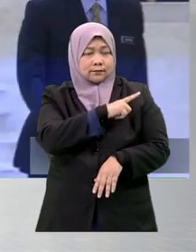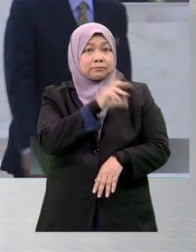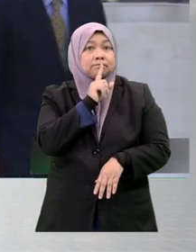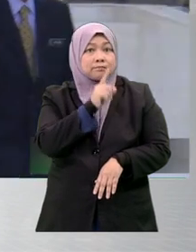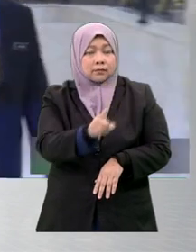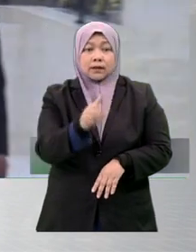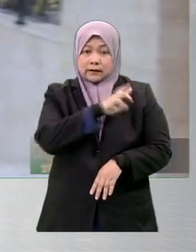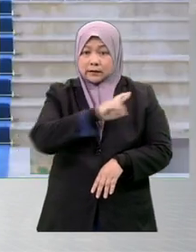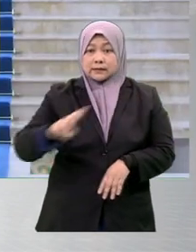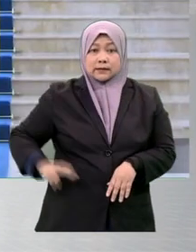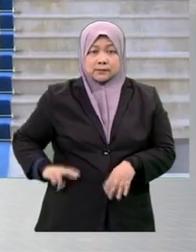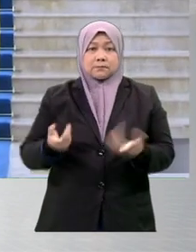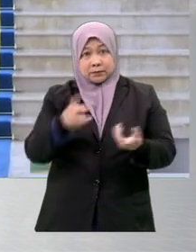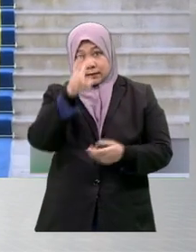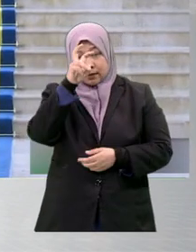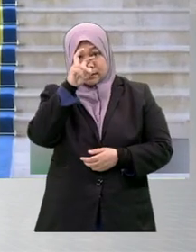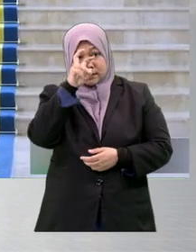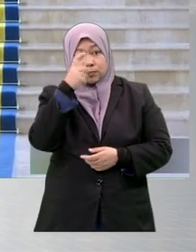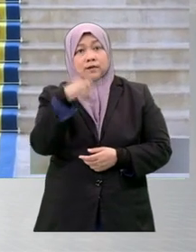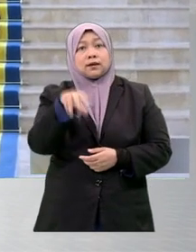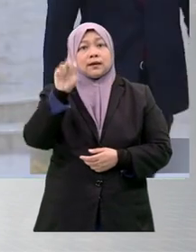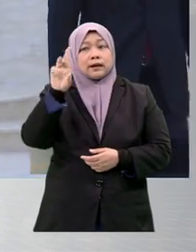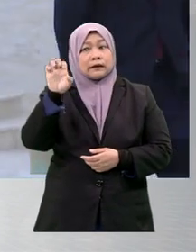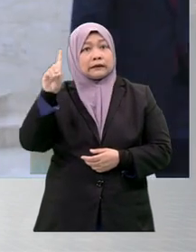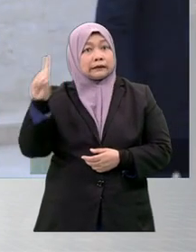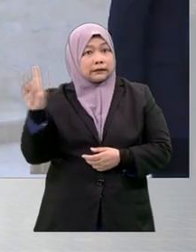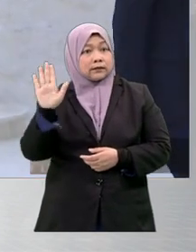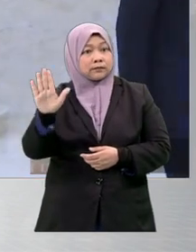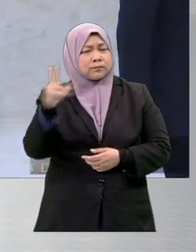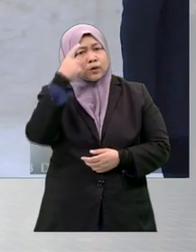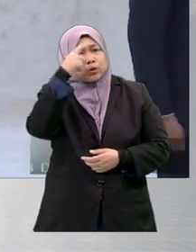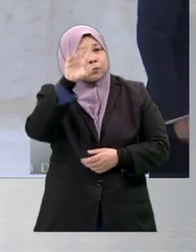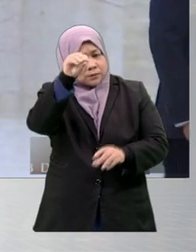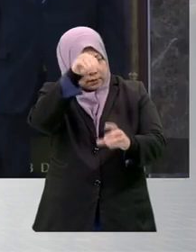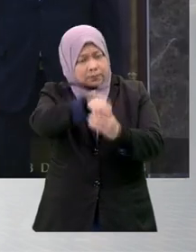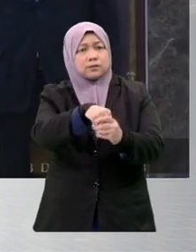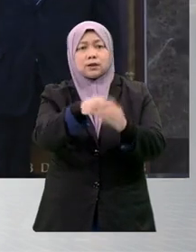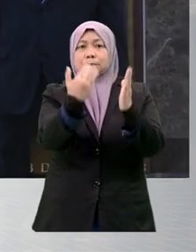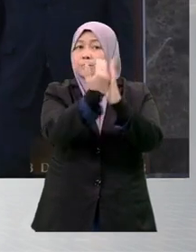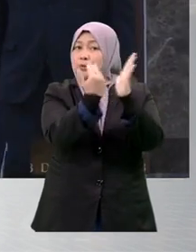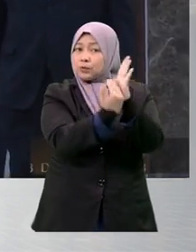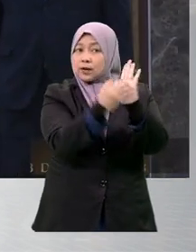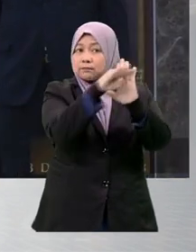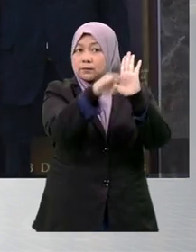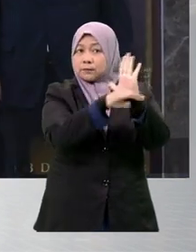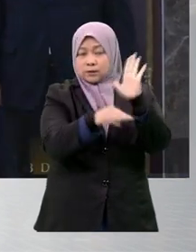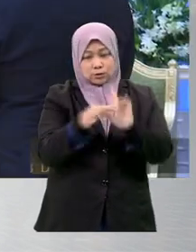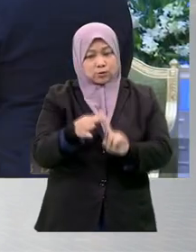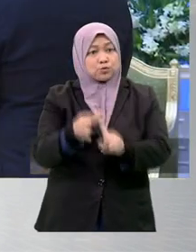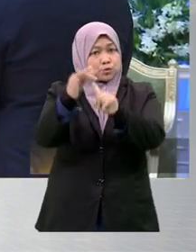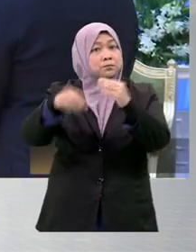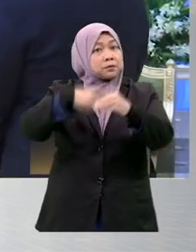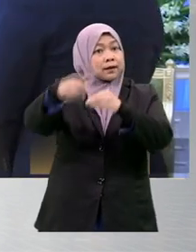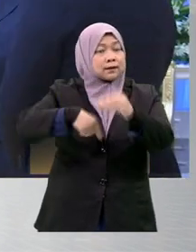ini raja-raja menegaskan kepada suruhanjaya Rid supaya dimasukkan peruntukan khusus berkaitan dengan